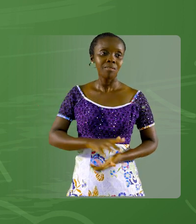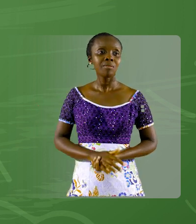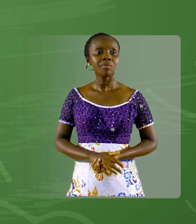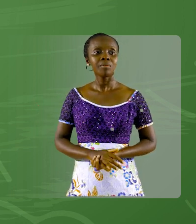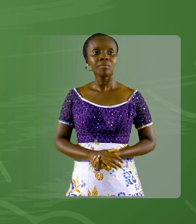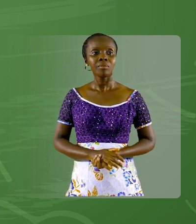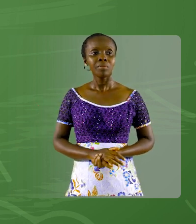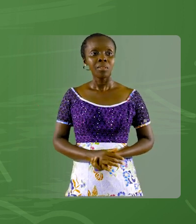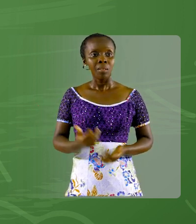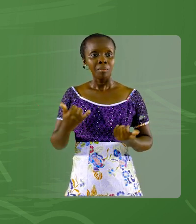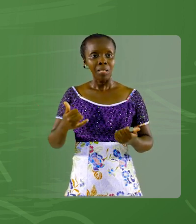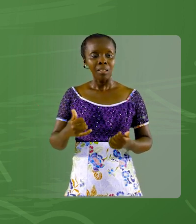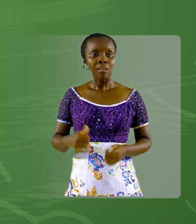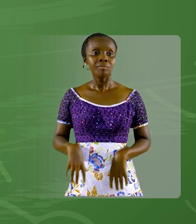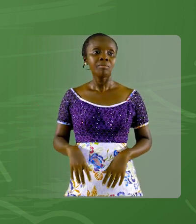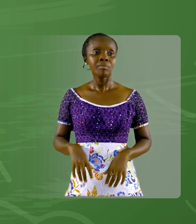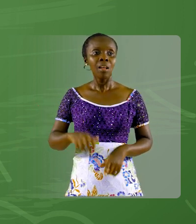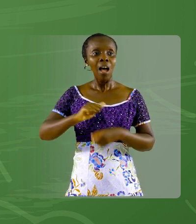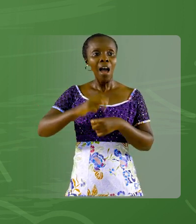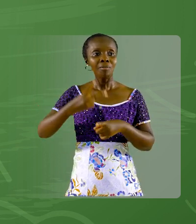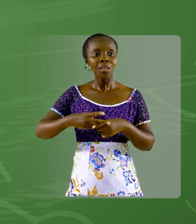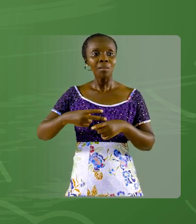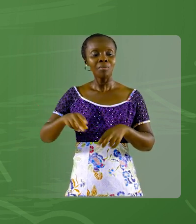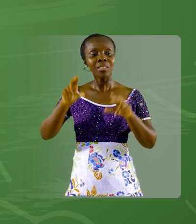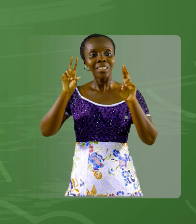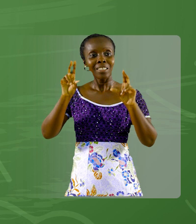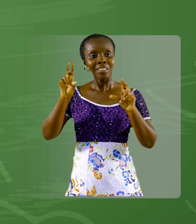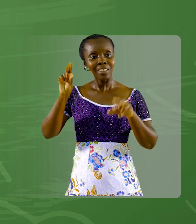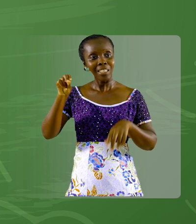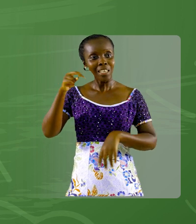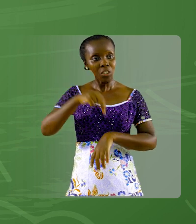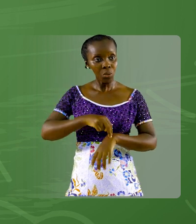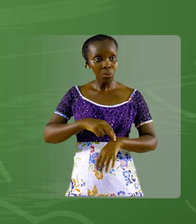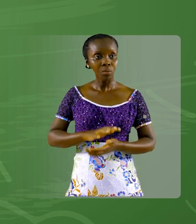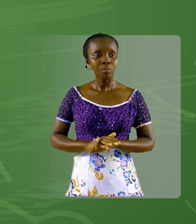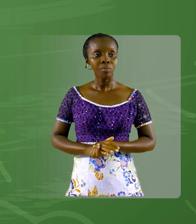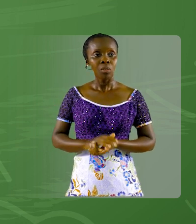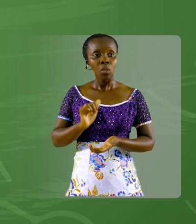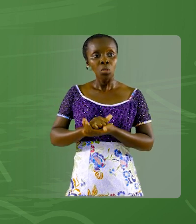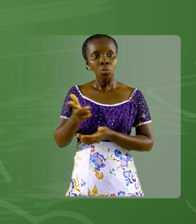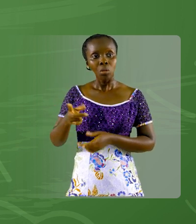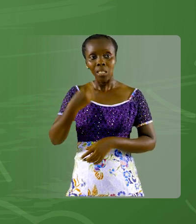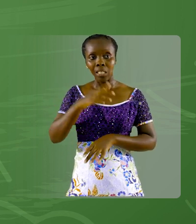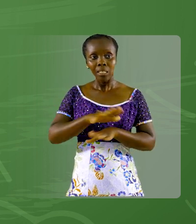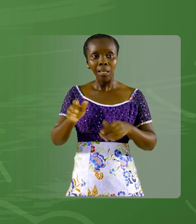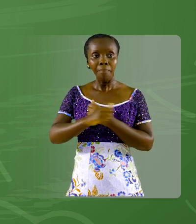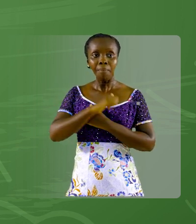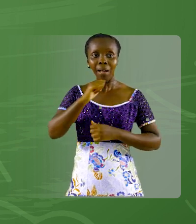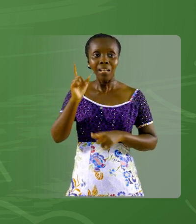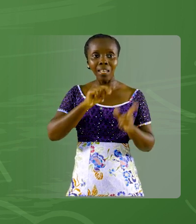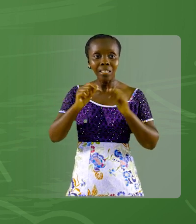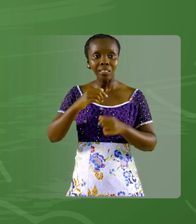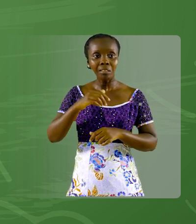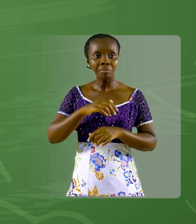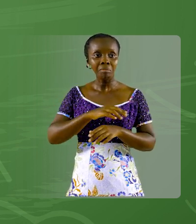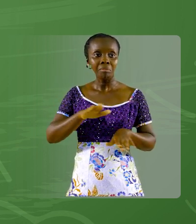Pour ce qui est de la négation, nous avons « celui qui n'aime pas les critiques n'avance jamais ». Nous avons les